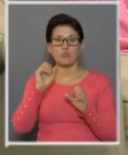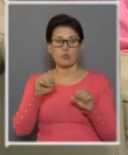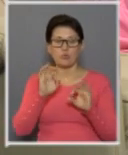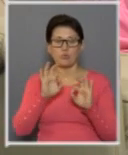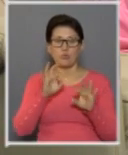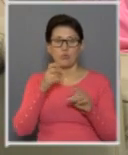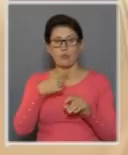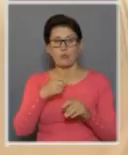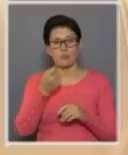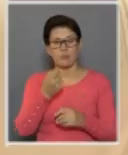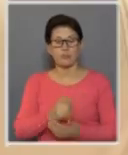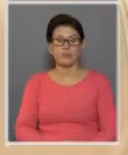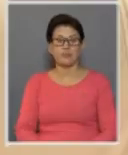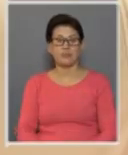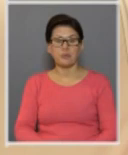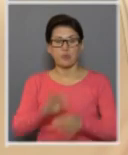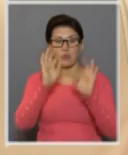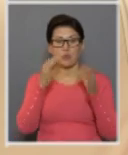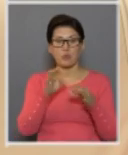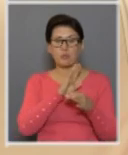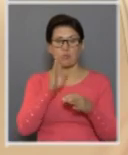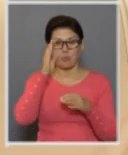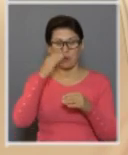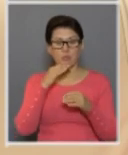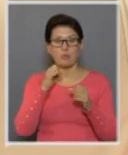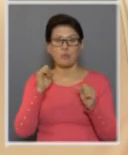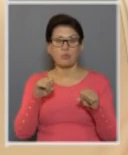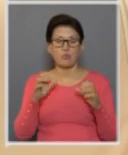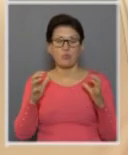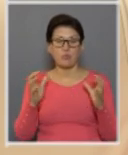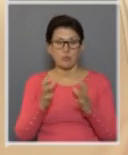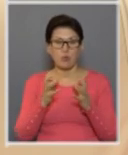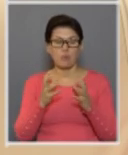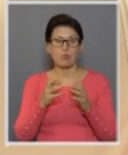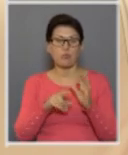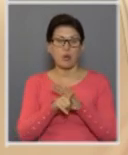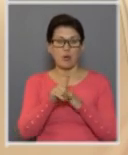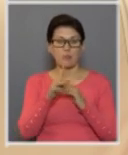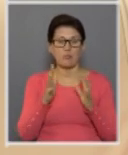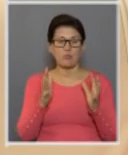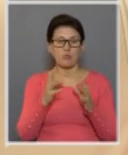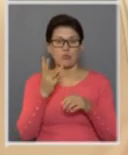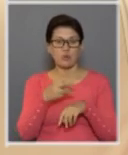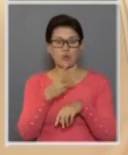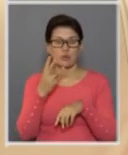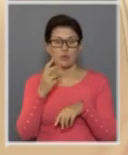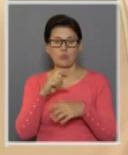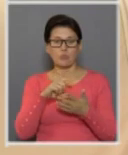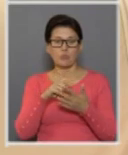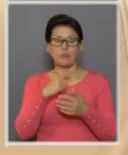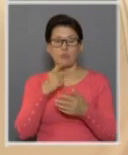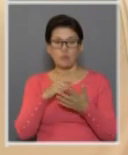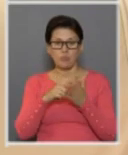кетсеңіз. Мен өнер жолыма ата-анам баулып өсірген болатын. 3-ші класымнан бір